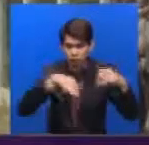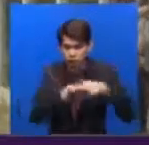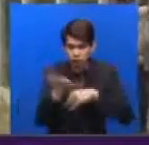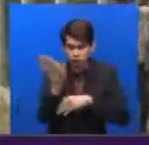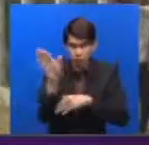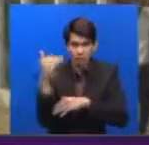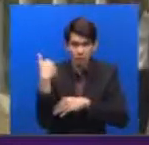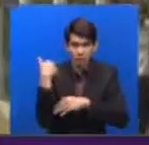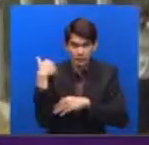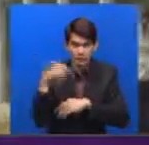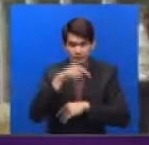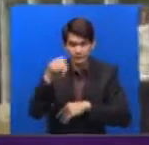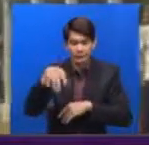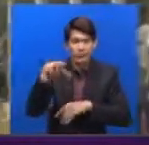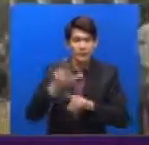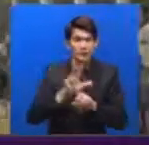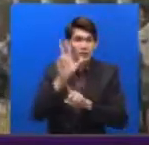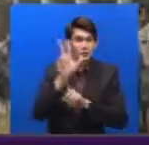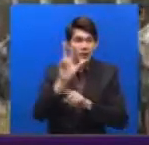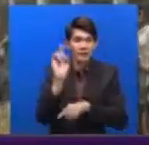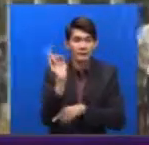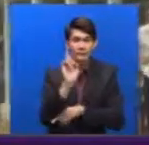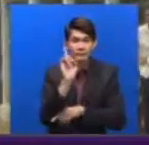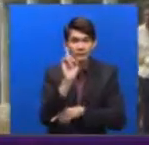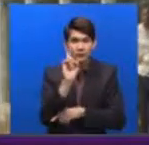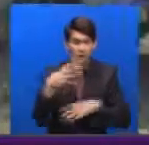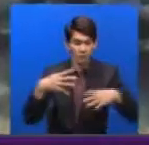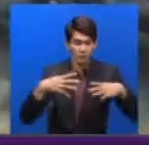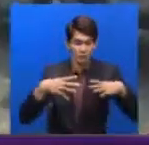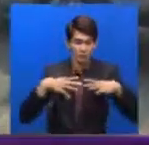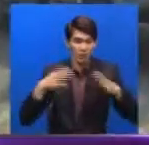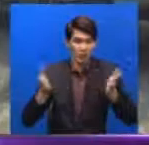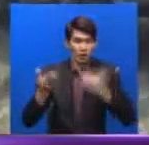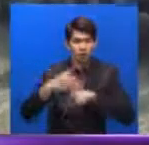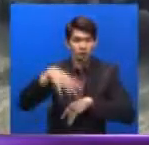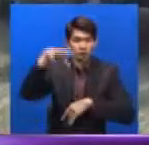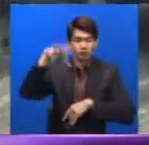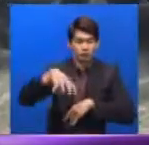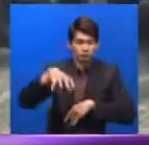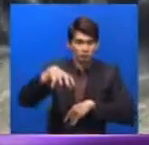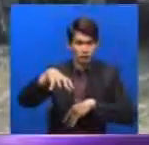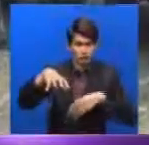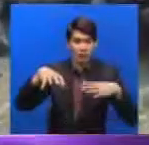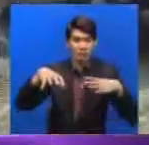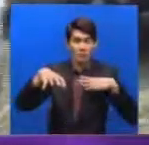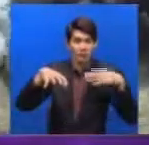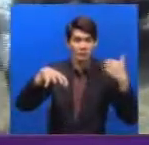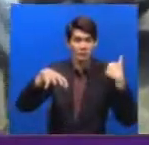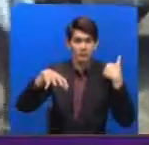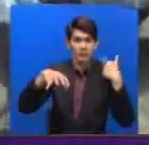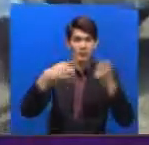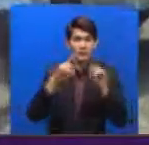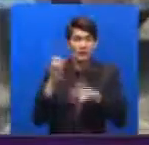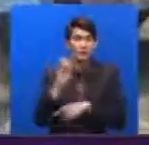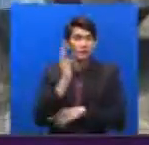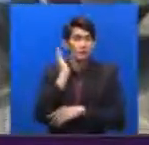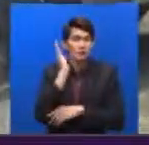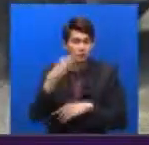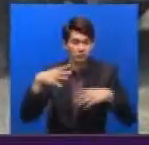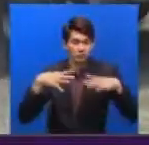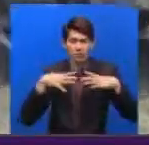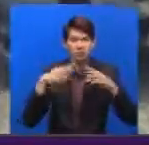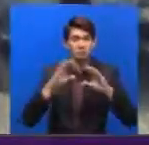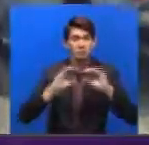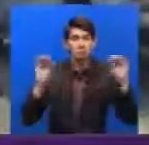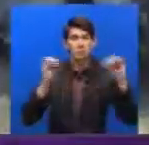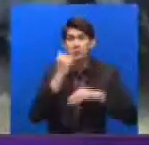และจุดที่ 3นะคะคือที่หนองไผ่รีสอร์ทเป็นจุดพักของทีมสังหารหลังจากที่ก่อเหตุแต่นายมักตือมังไม่ได้เข้าพัก